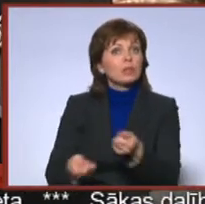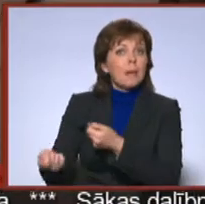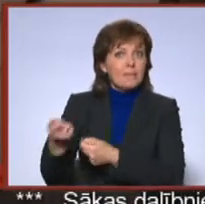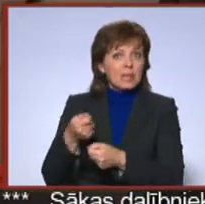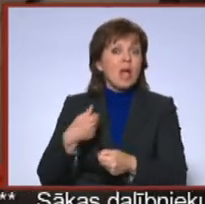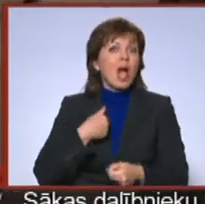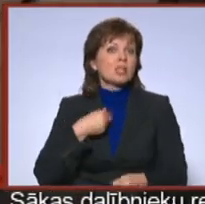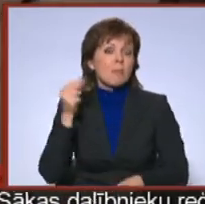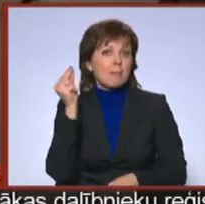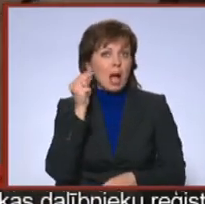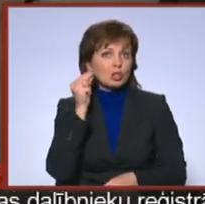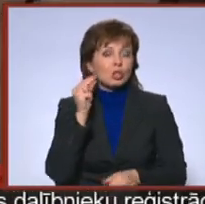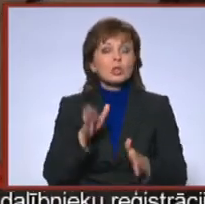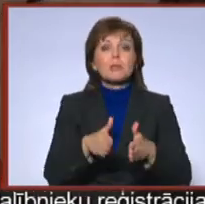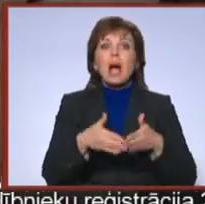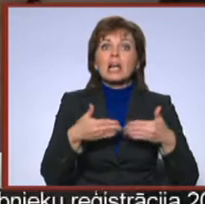izmācījusies par grāmatvedi,